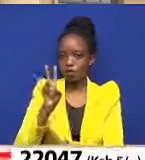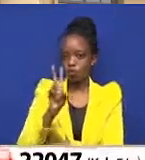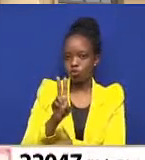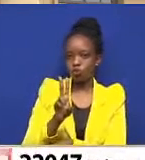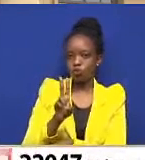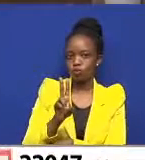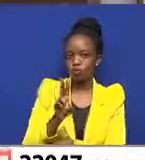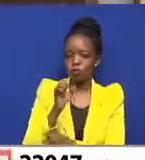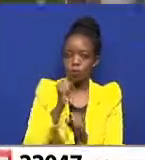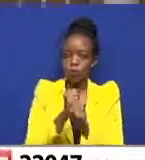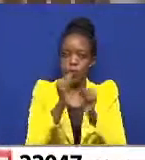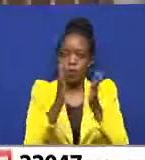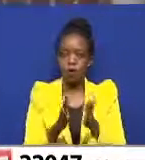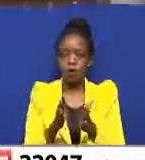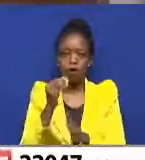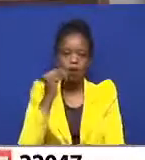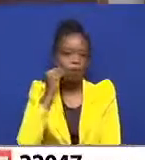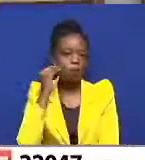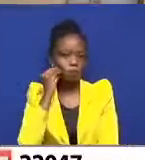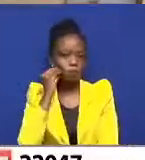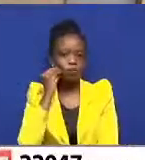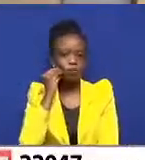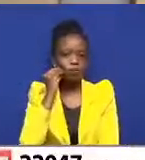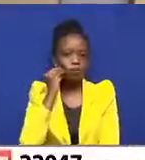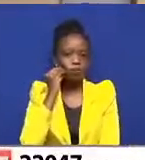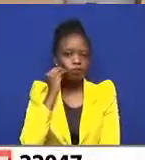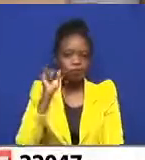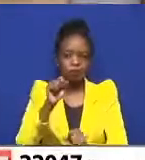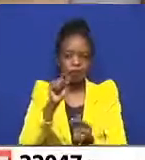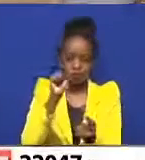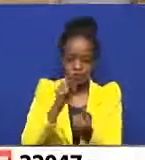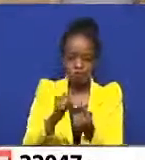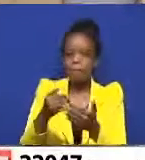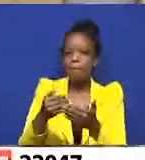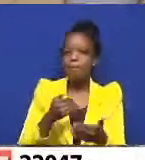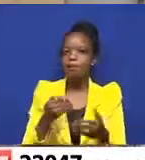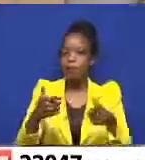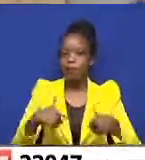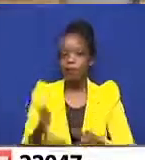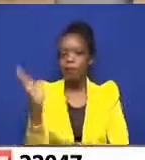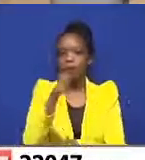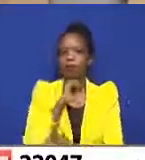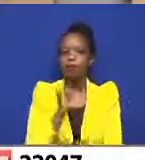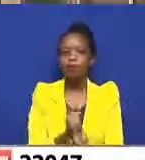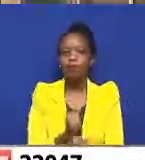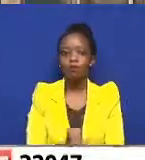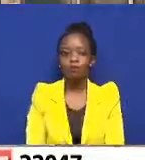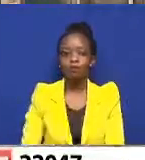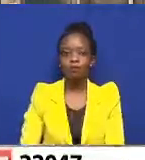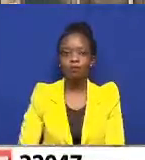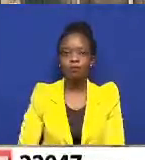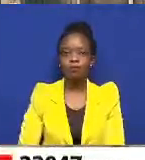wafanyikazi walio katika nyumbani watalazimika kupimwa kabla ya kuruhusiwa kurejea kazini